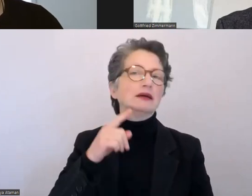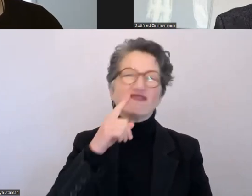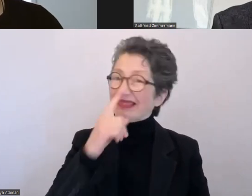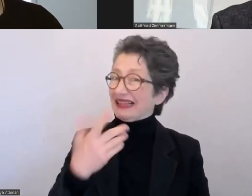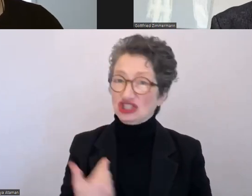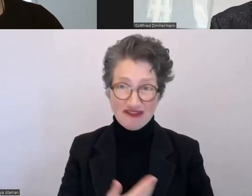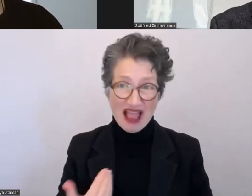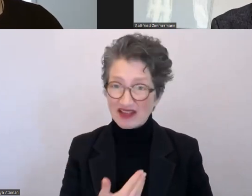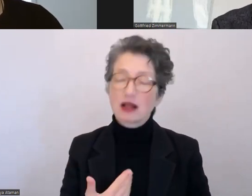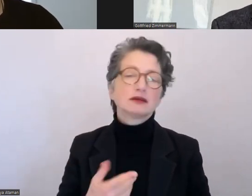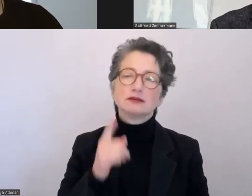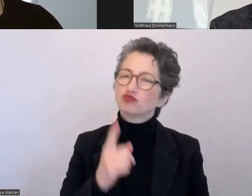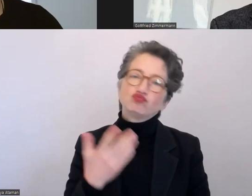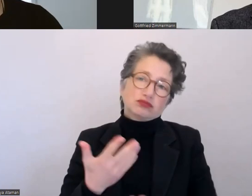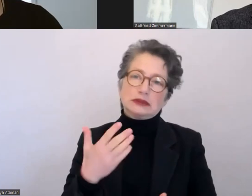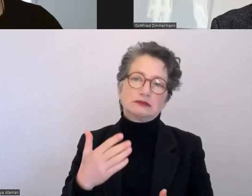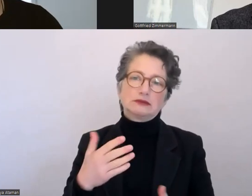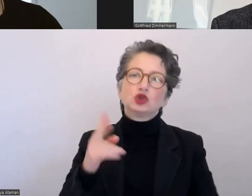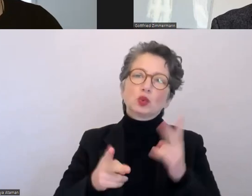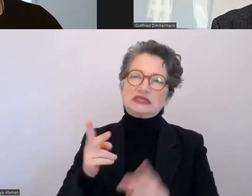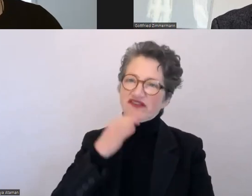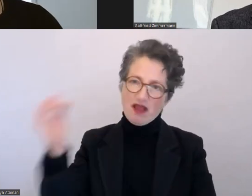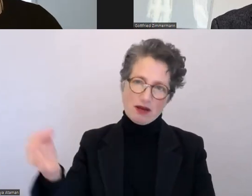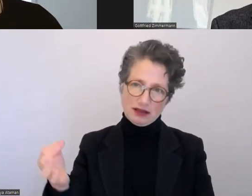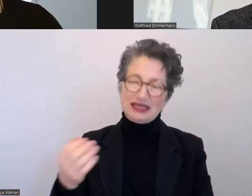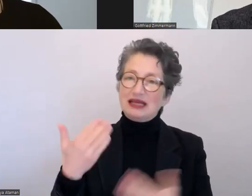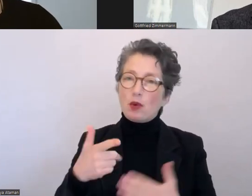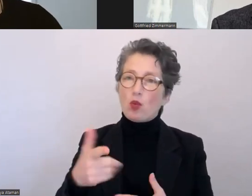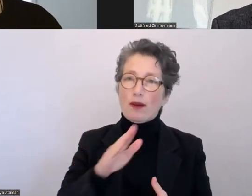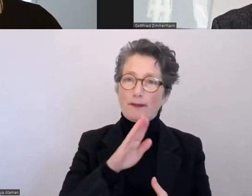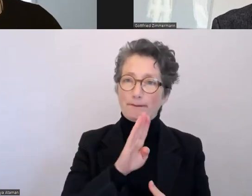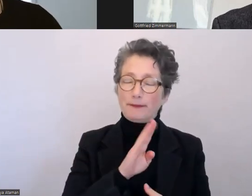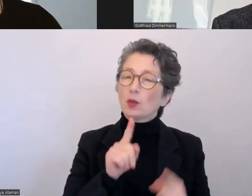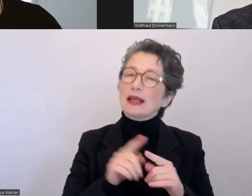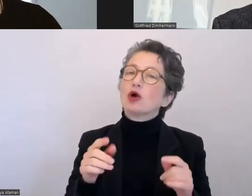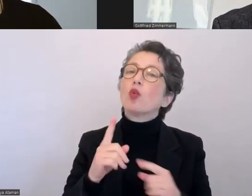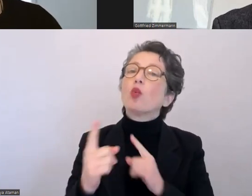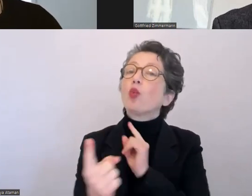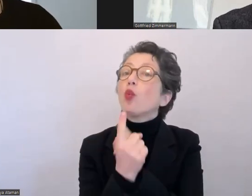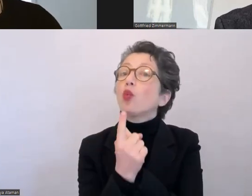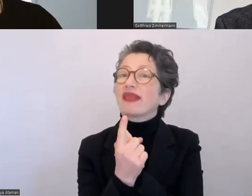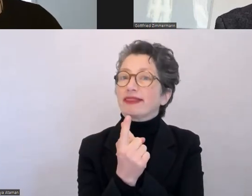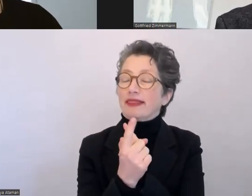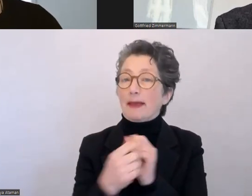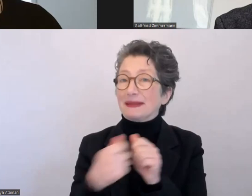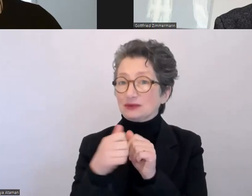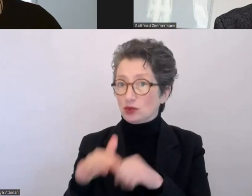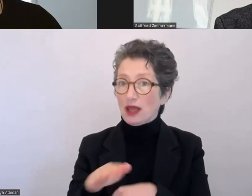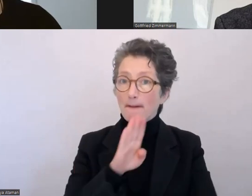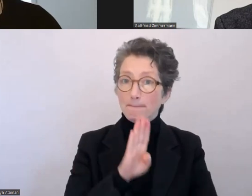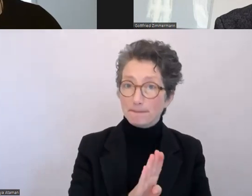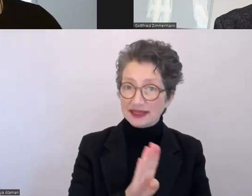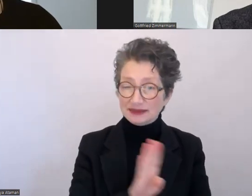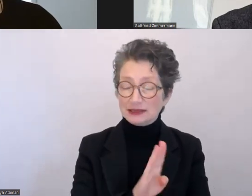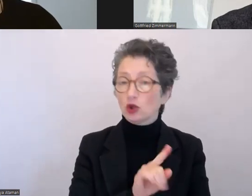irgendeine Kundenbeziehung B2C da ist, wo etwas gekauft wird, also erworben wird,